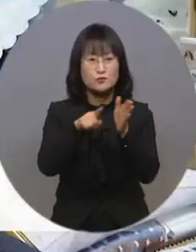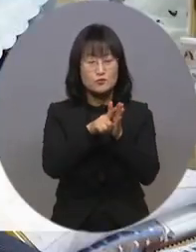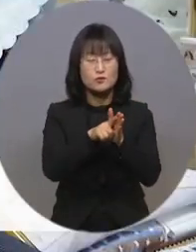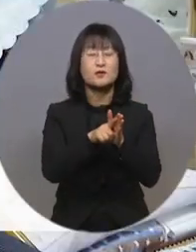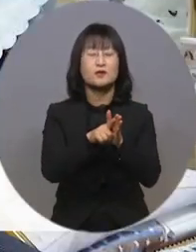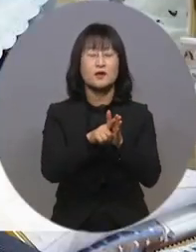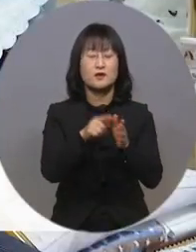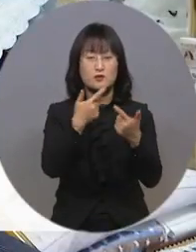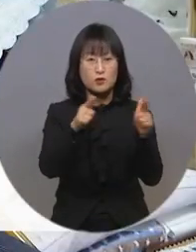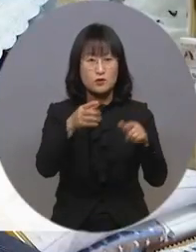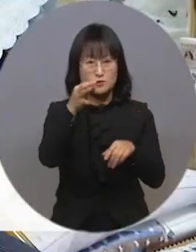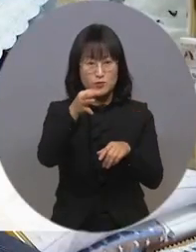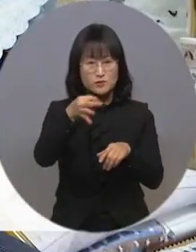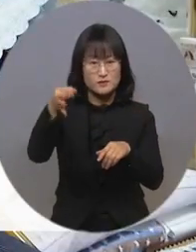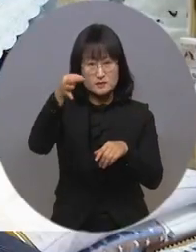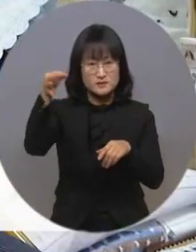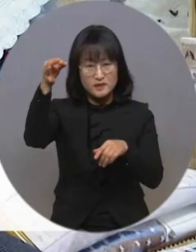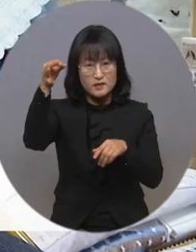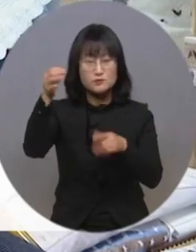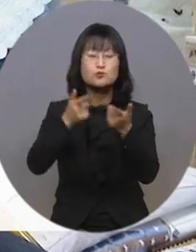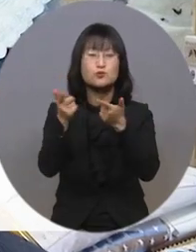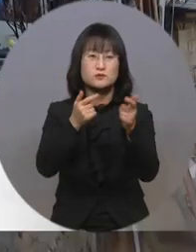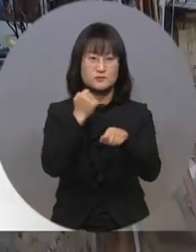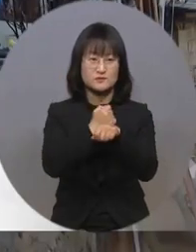1월 1일부터 함께 시행됩니다.